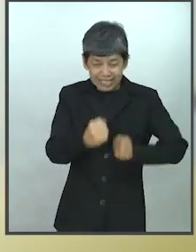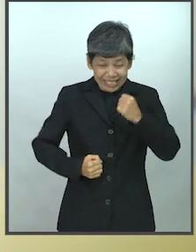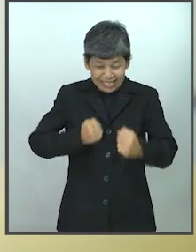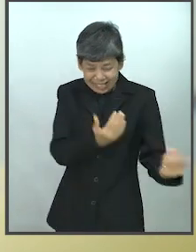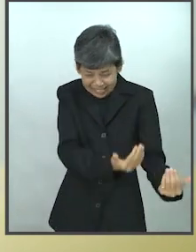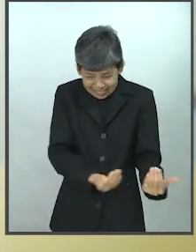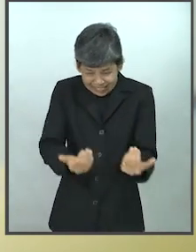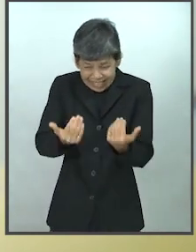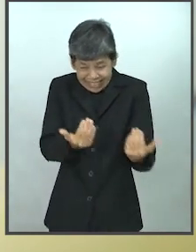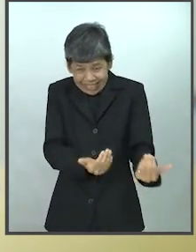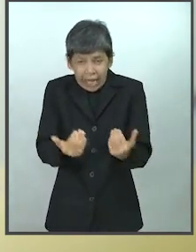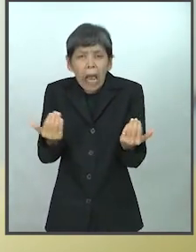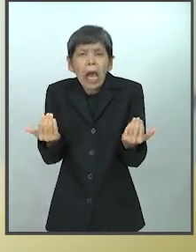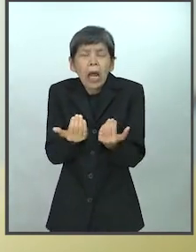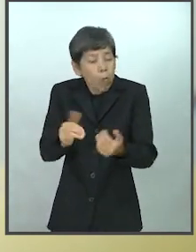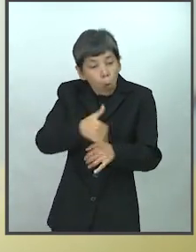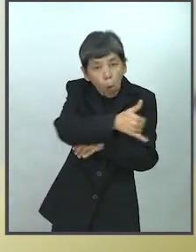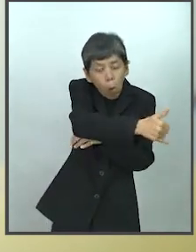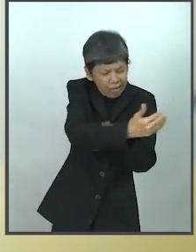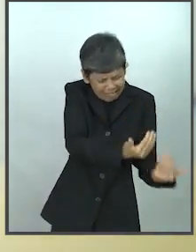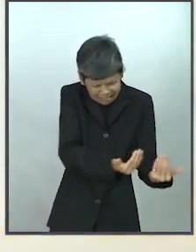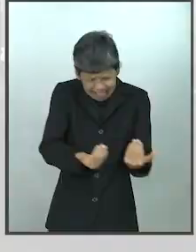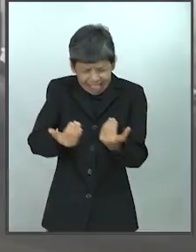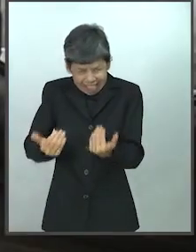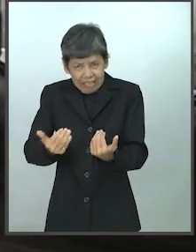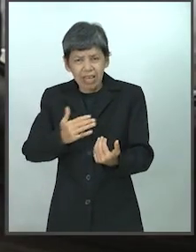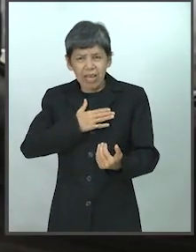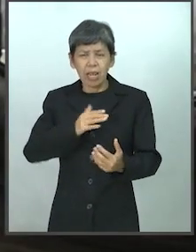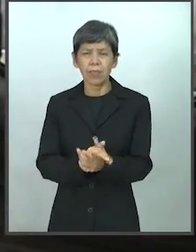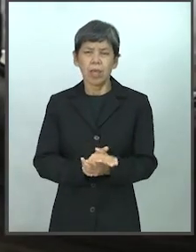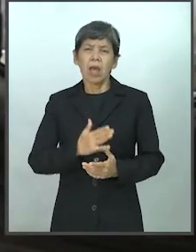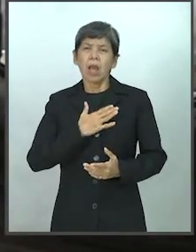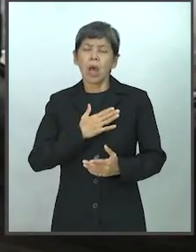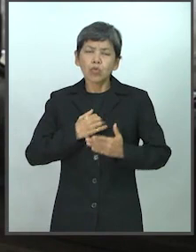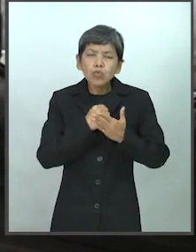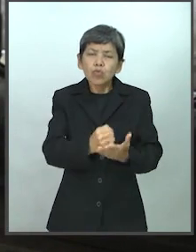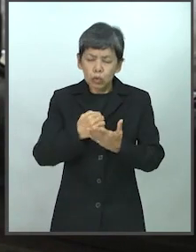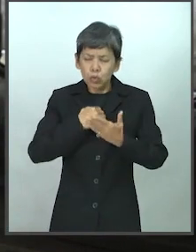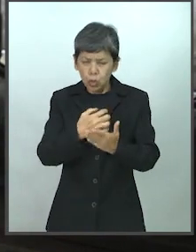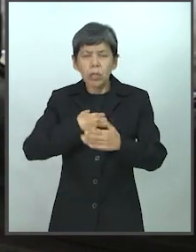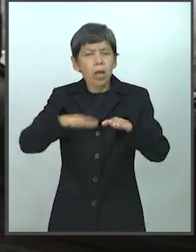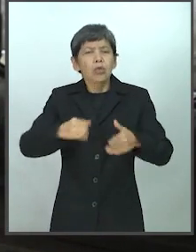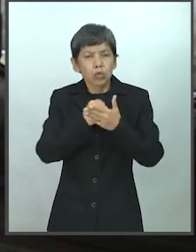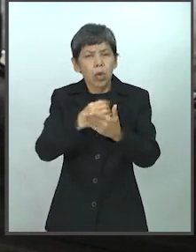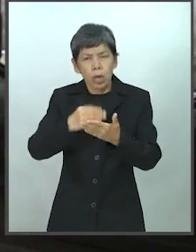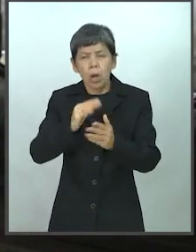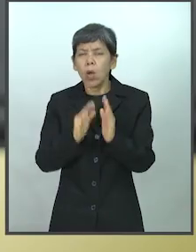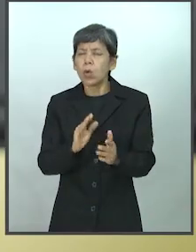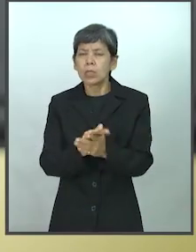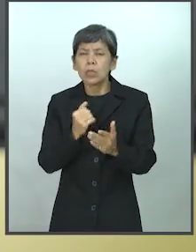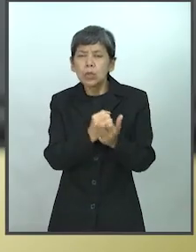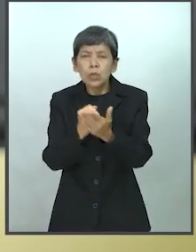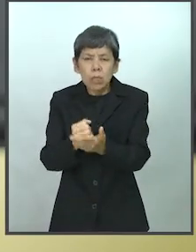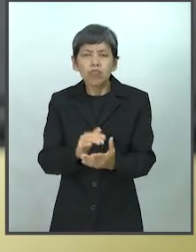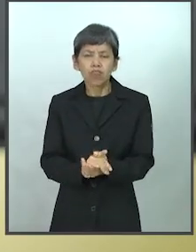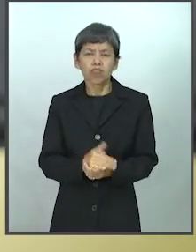ไปอุ้มเด็กที่กระเด็นออกนอกรถ คือพี่อ่านเนี่ยเข้าไปช่วยน้องๆ13คนในถ้ำใ